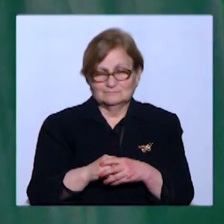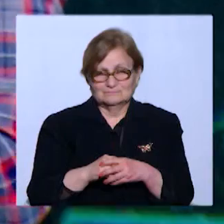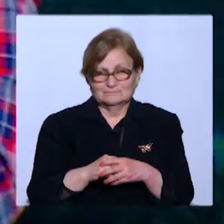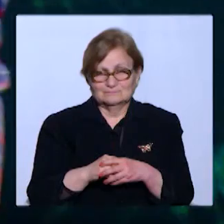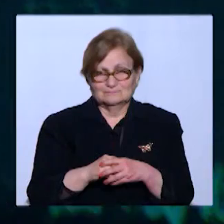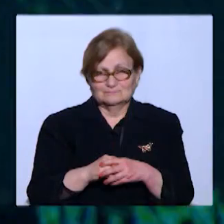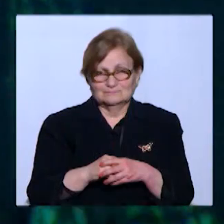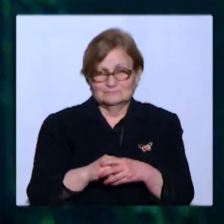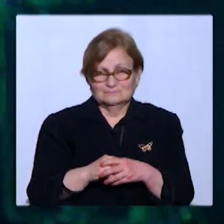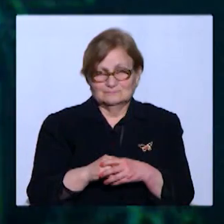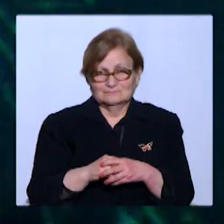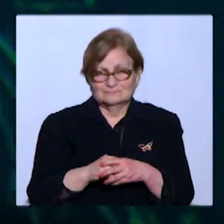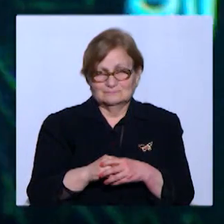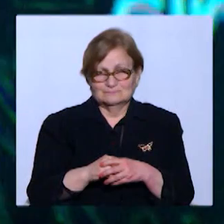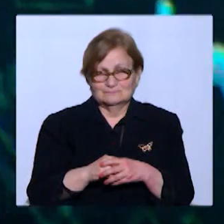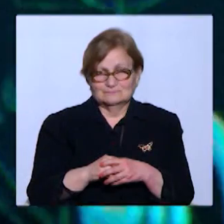კარგია,